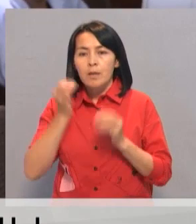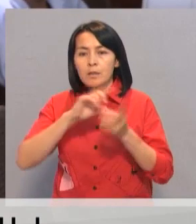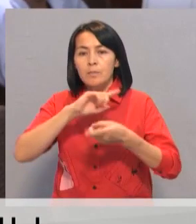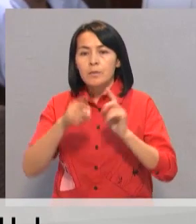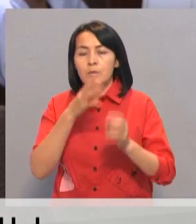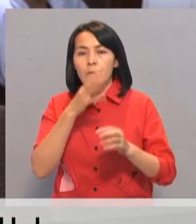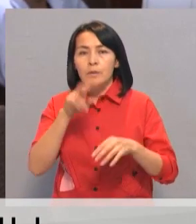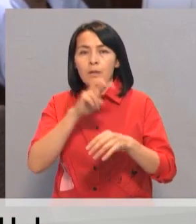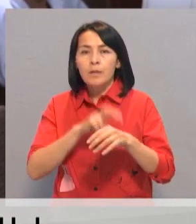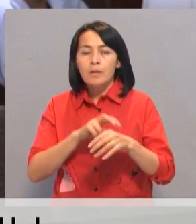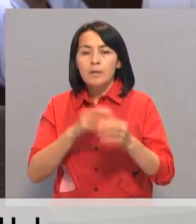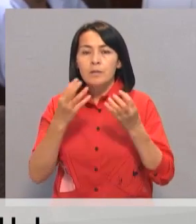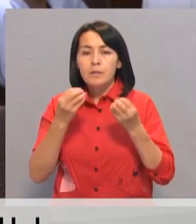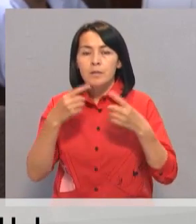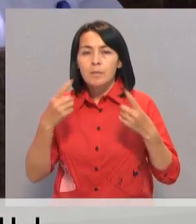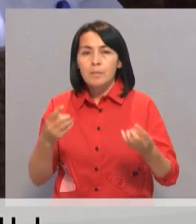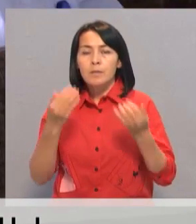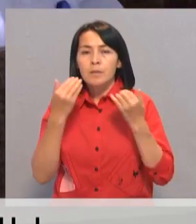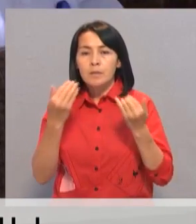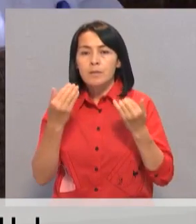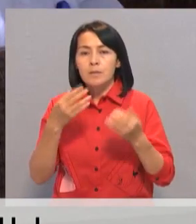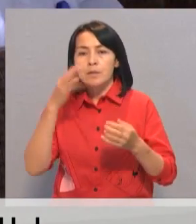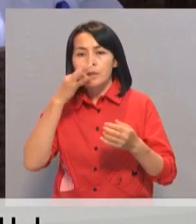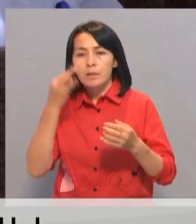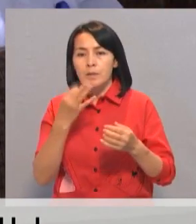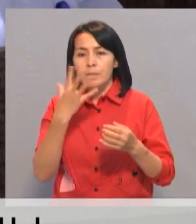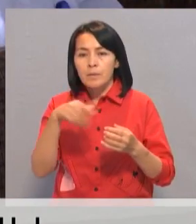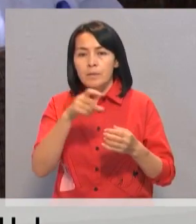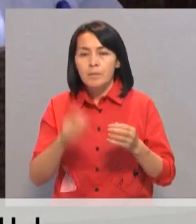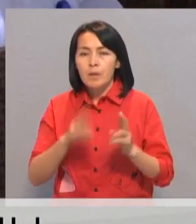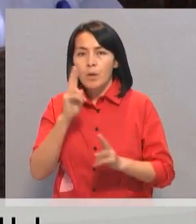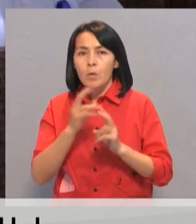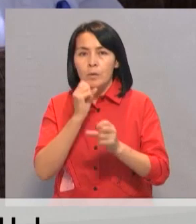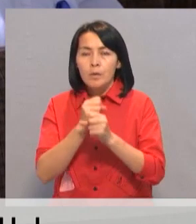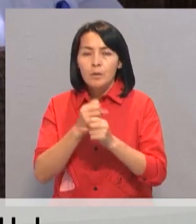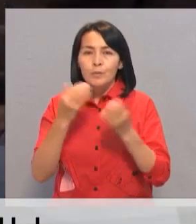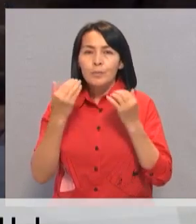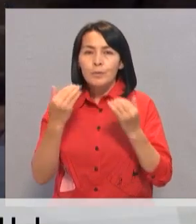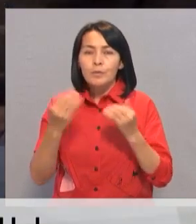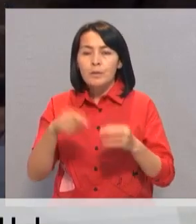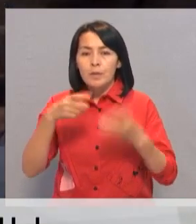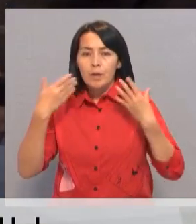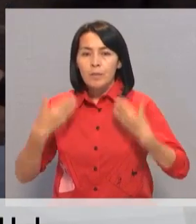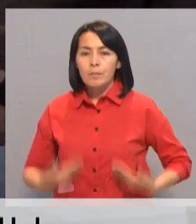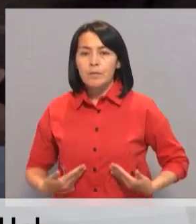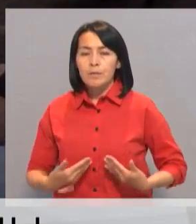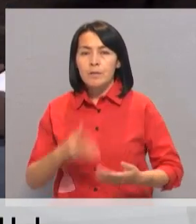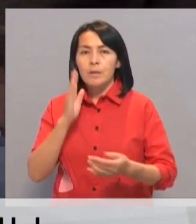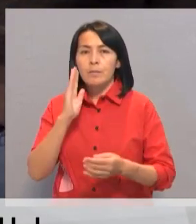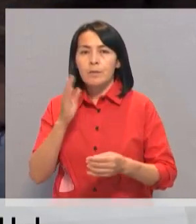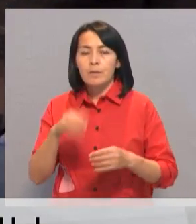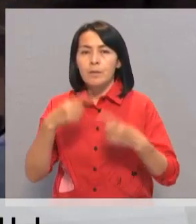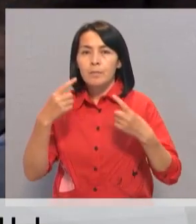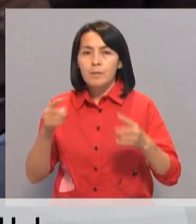кезінде дәрігерлер полипектомия және диссекция тәсілдермен 5 азаматқа ота жасады. Бұл дегеніміз адам ағзасына пайда болатын